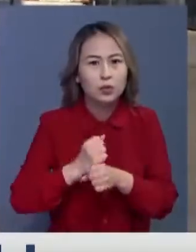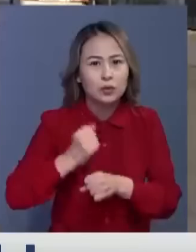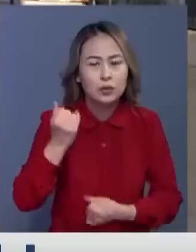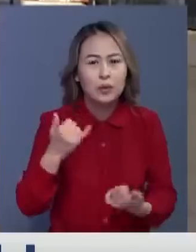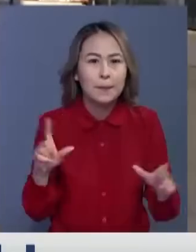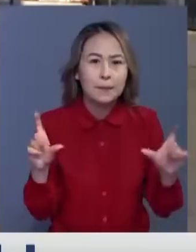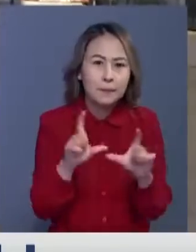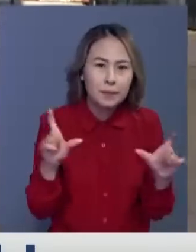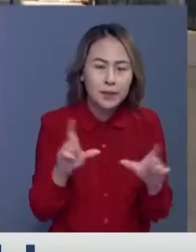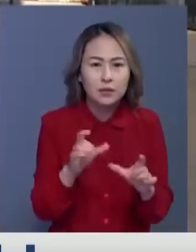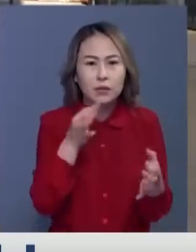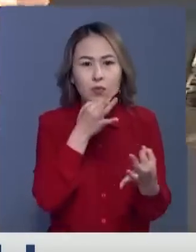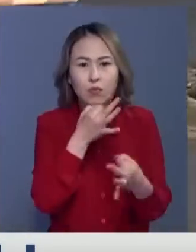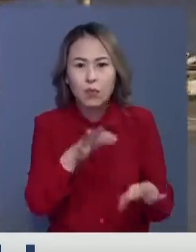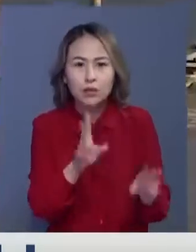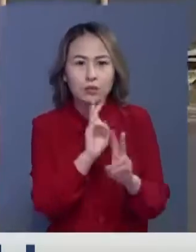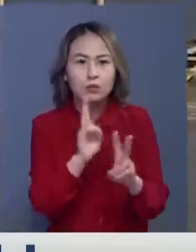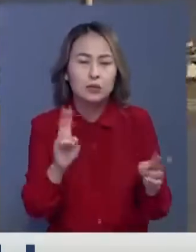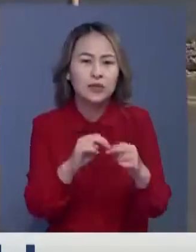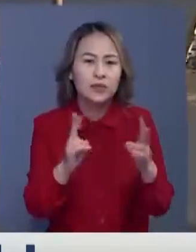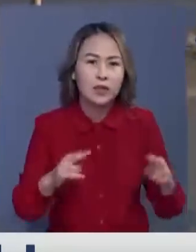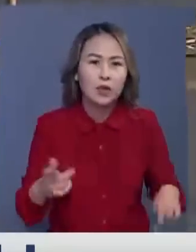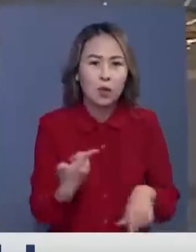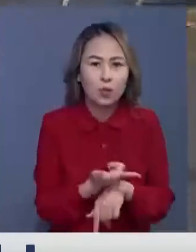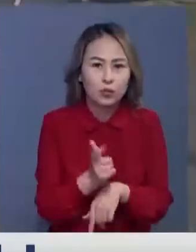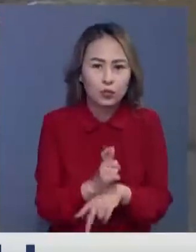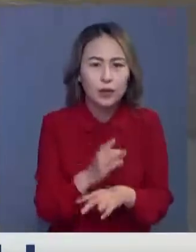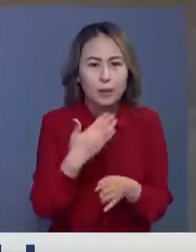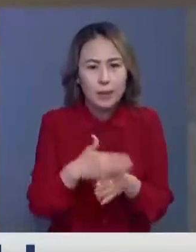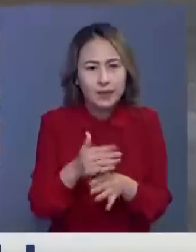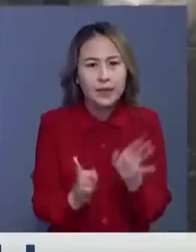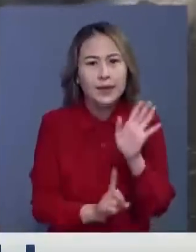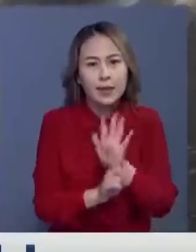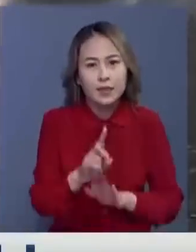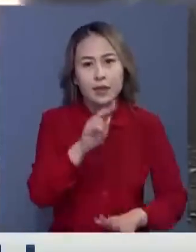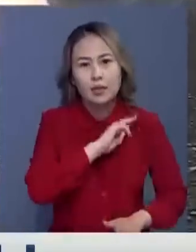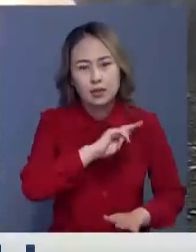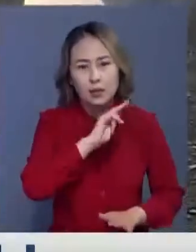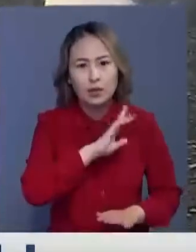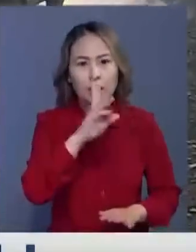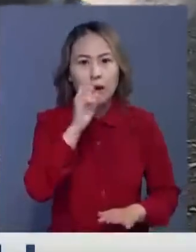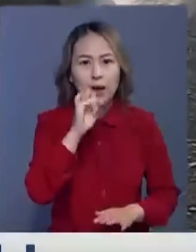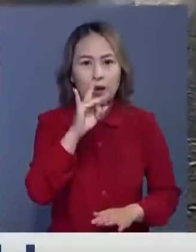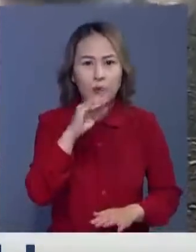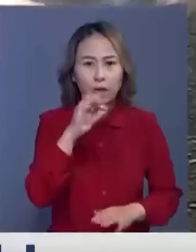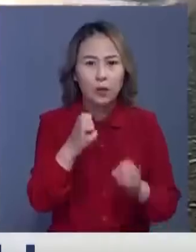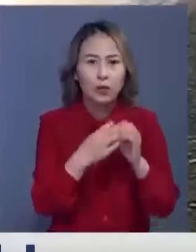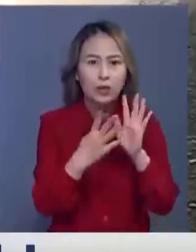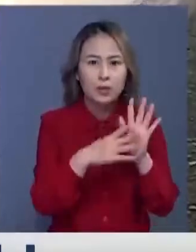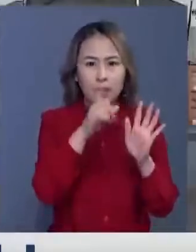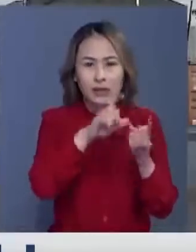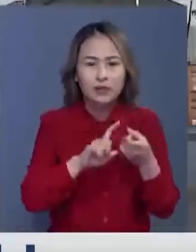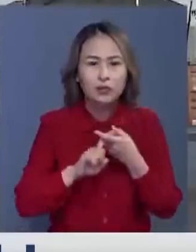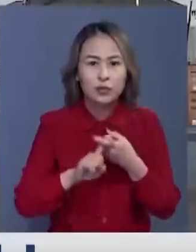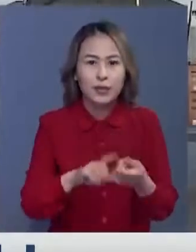жүргізілді. Енді дүкендер мен кей әлеуметтік маңызы бар нысандар біртіндеп өз жұмысын бастады. Айта кету керек, Қараөткелде 19